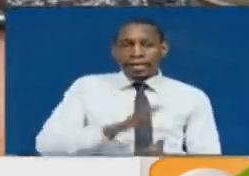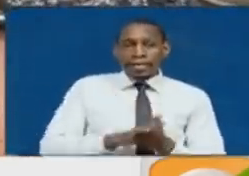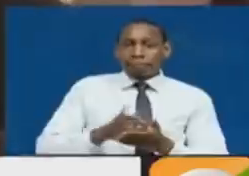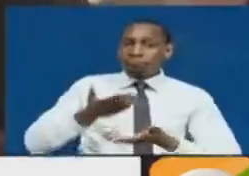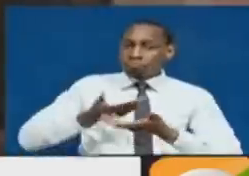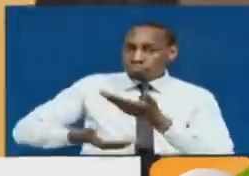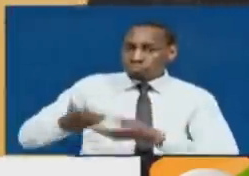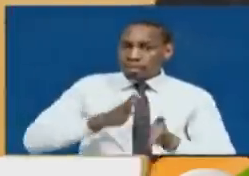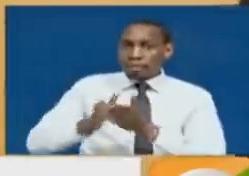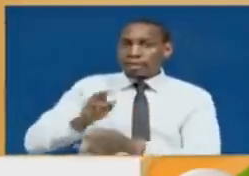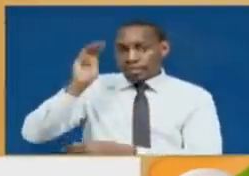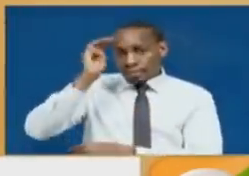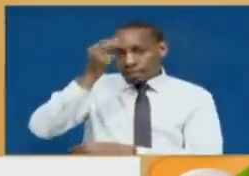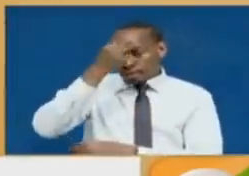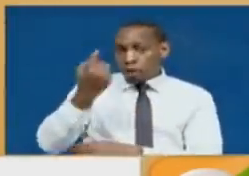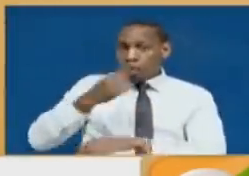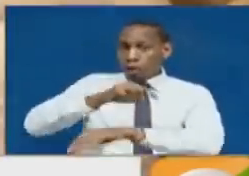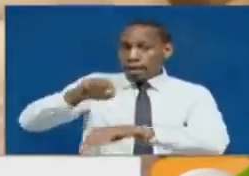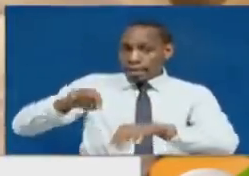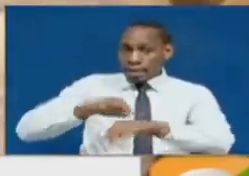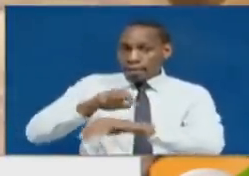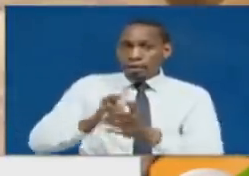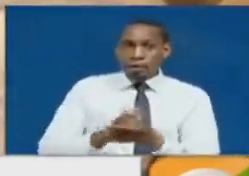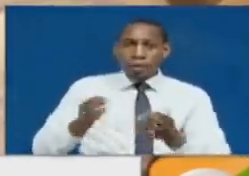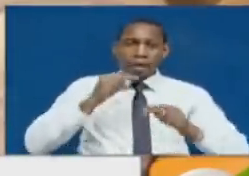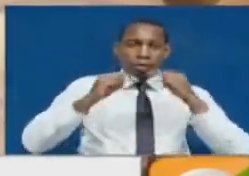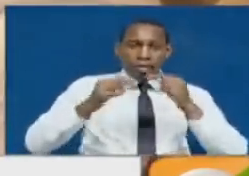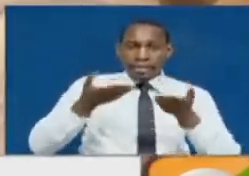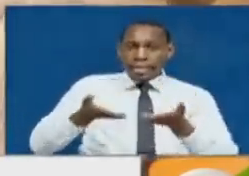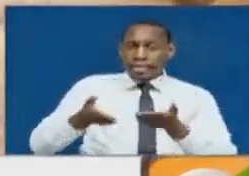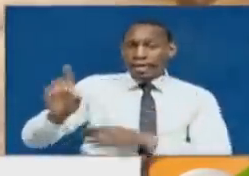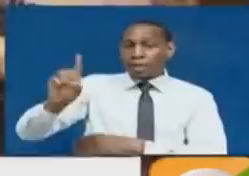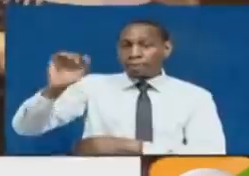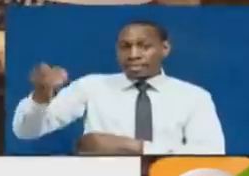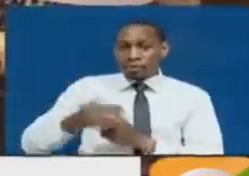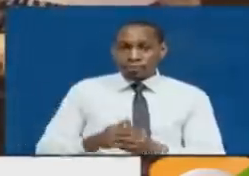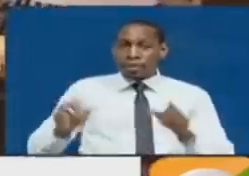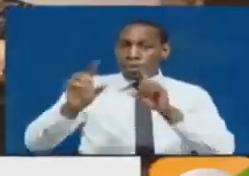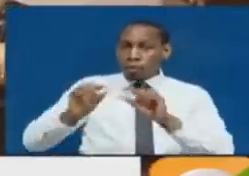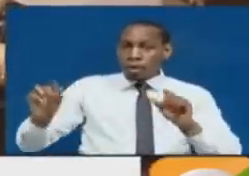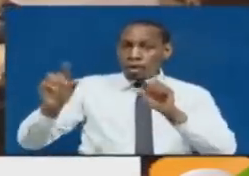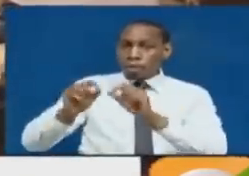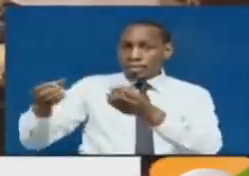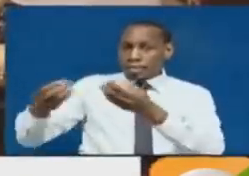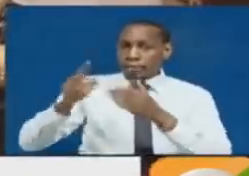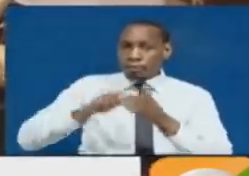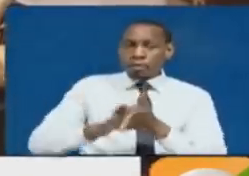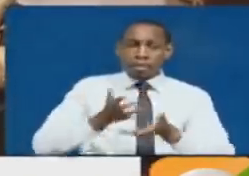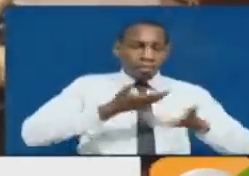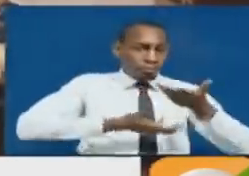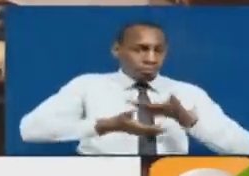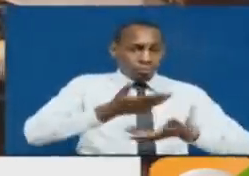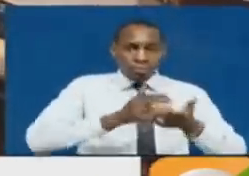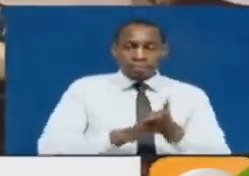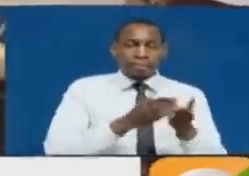akiandaa mazungumzo na Karua kwa takriban saa 1 katika mkahawa mmoja hapa Nairobi. Duru za kuaminika zikiarifu mazungumzo